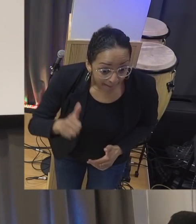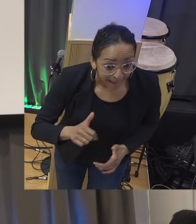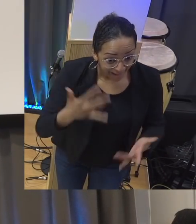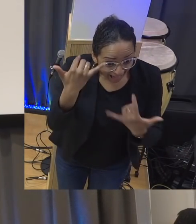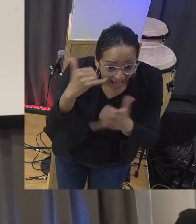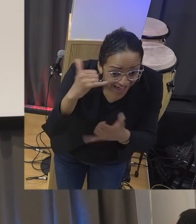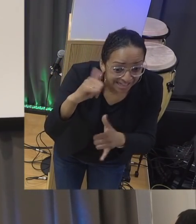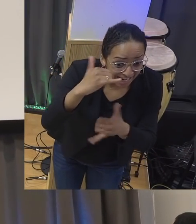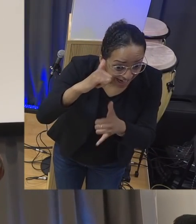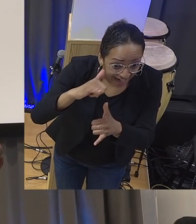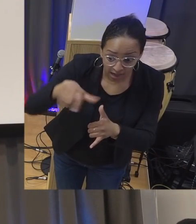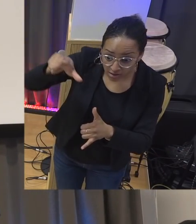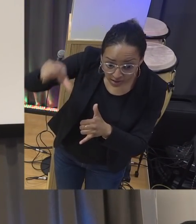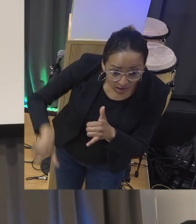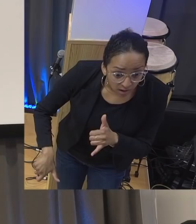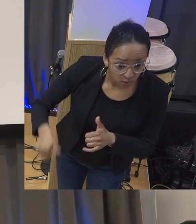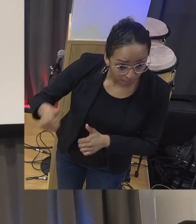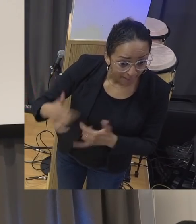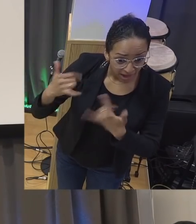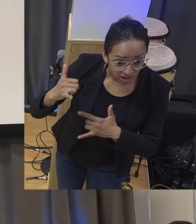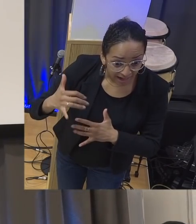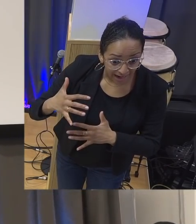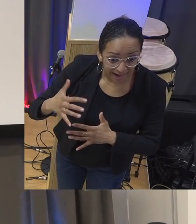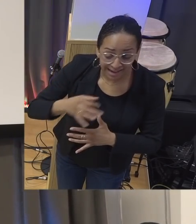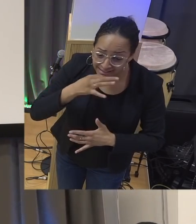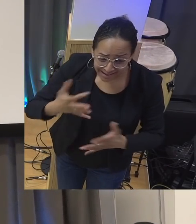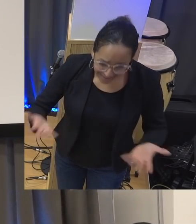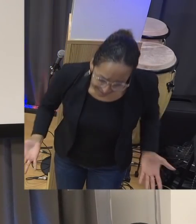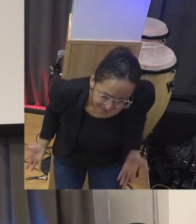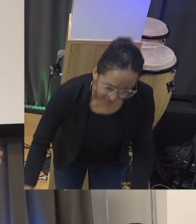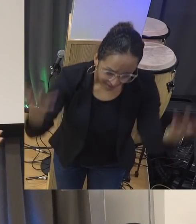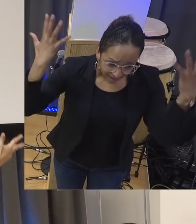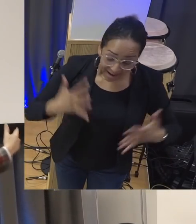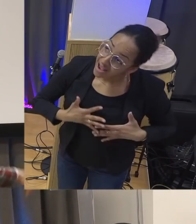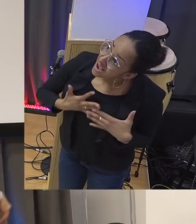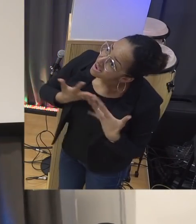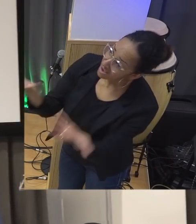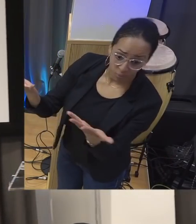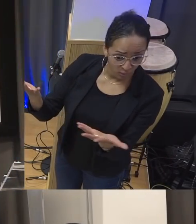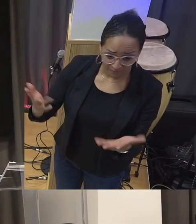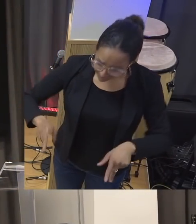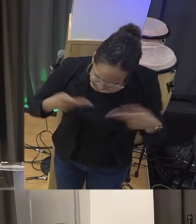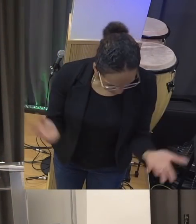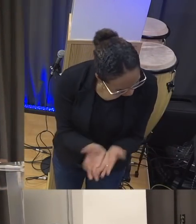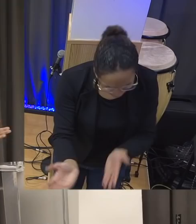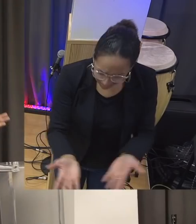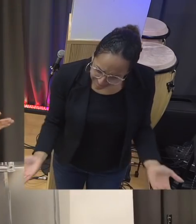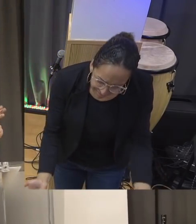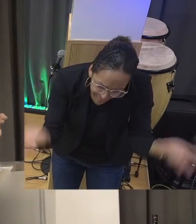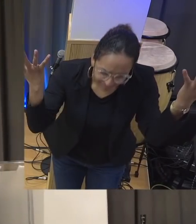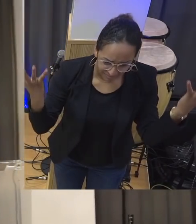Saint Augustin nous dit « Aime et fais ce que tu veux. Aime et fais ce que tu veux. »